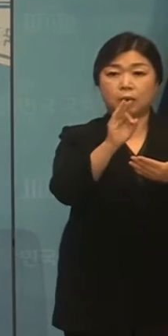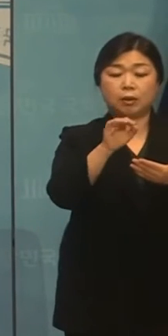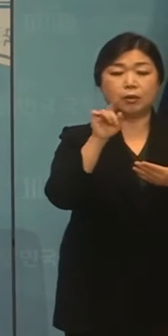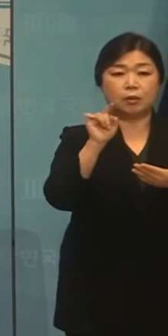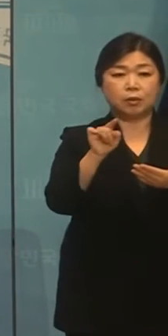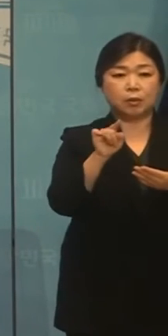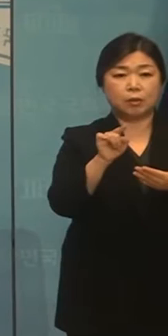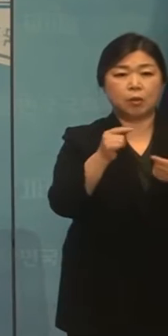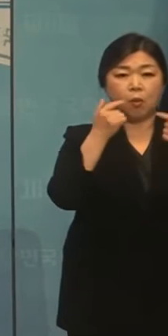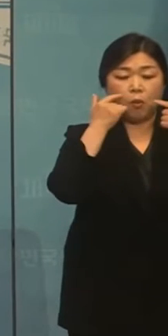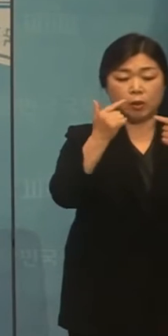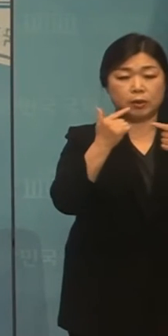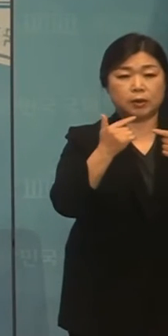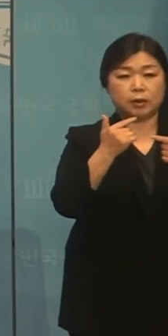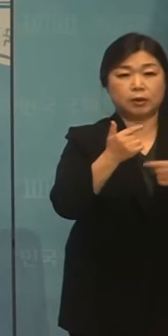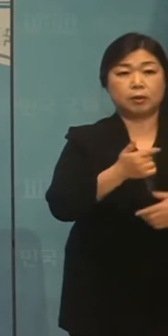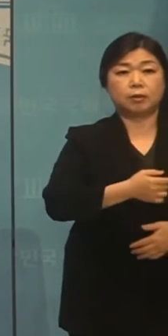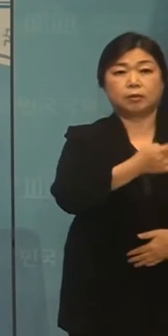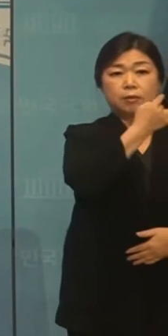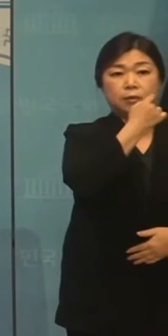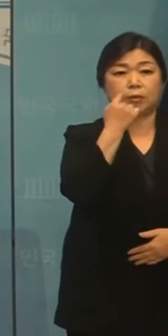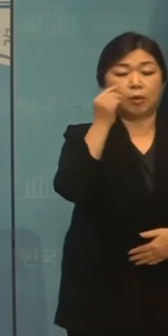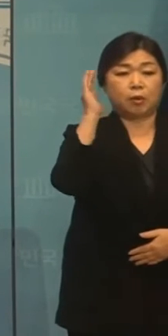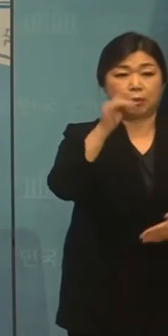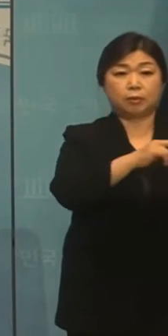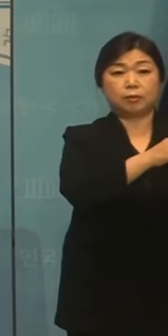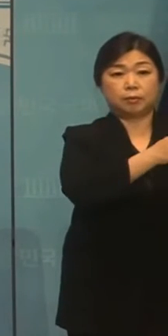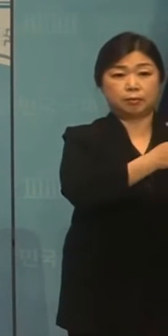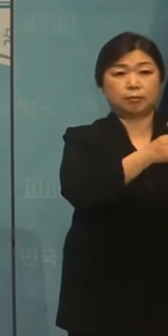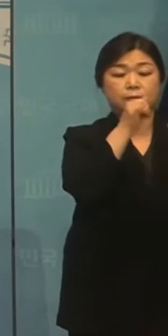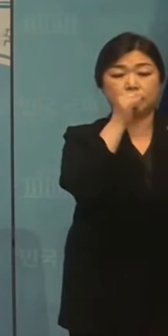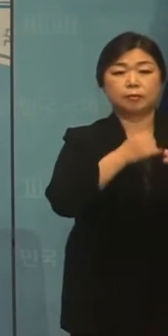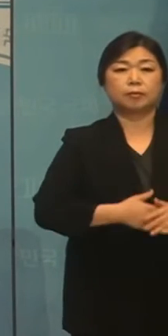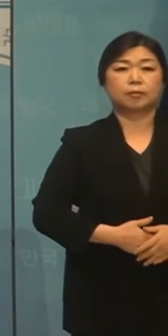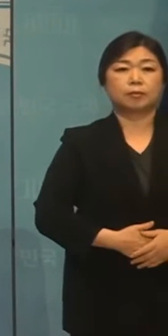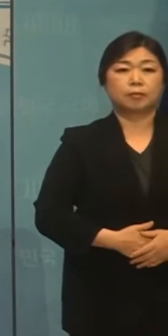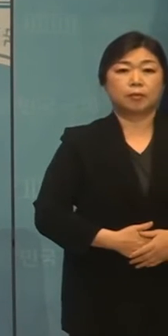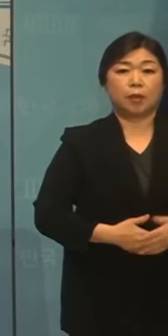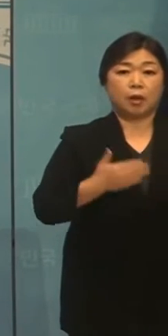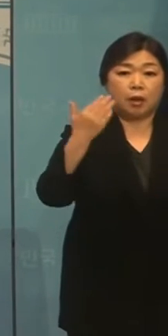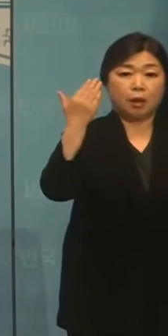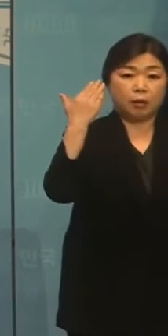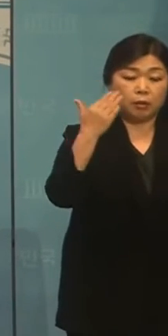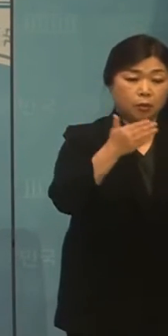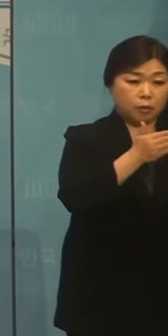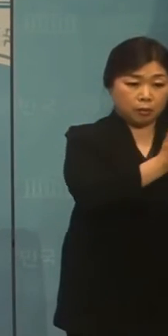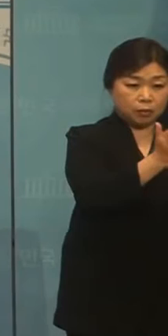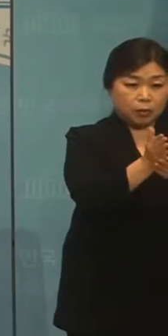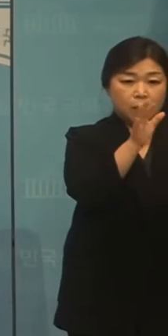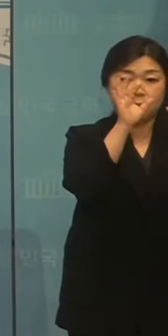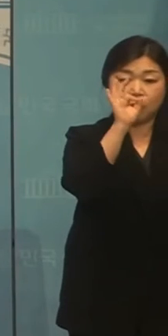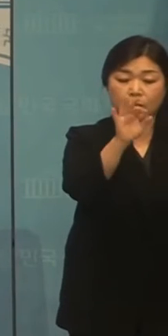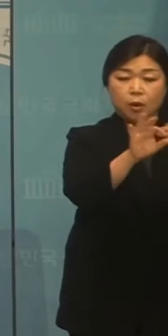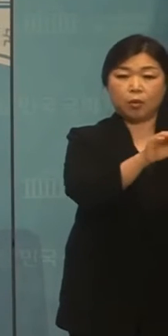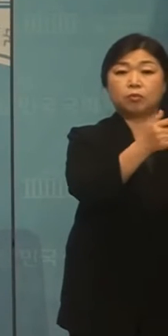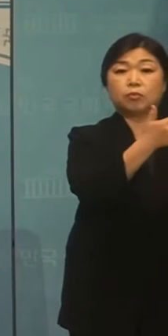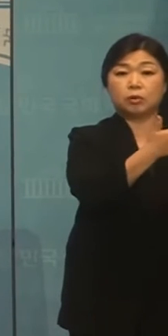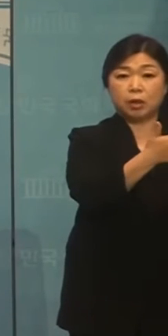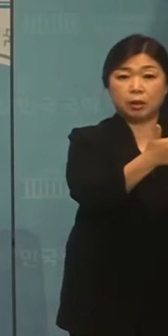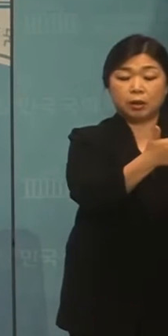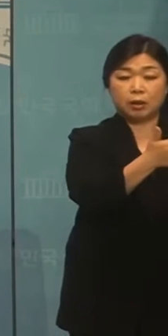이것을 여실히 증명해주고 있습니다. 학교별로 보면 부산에 있는